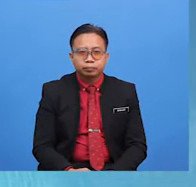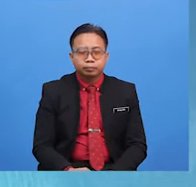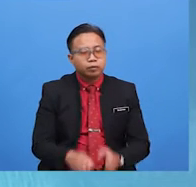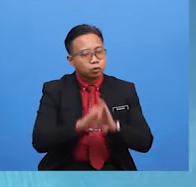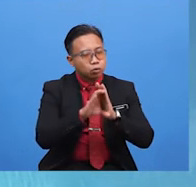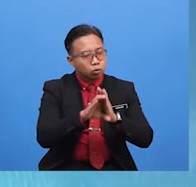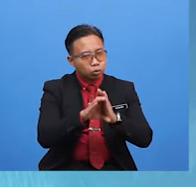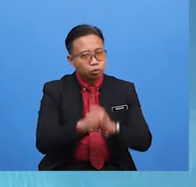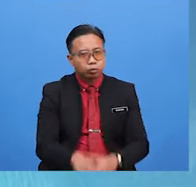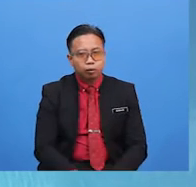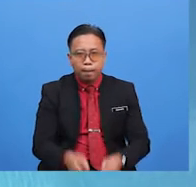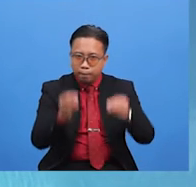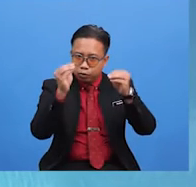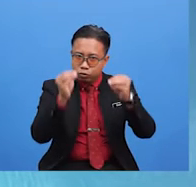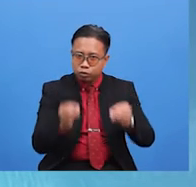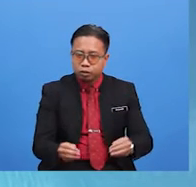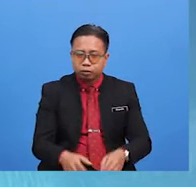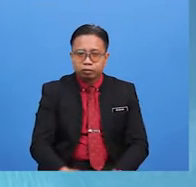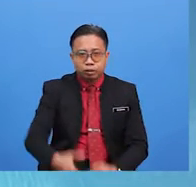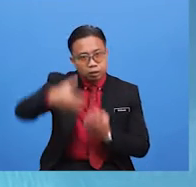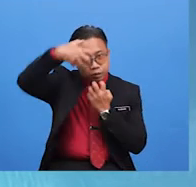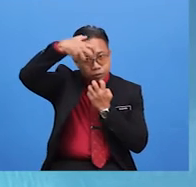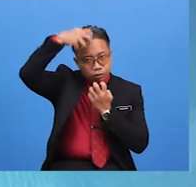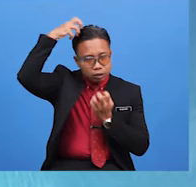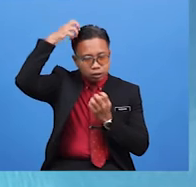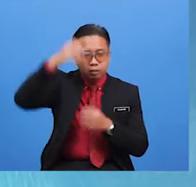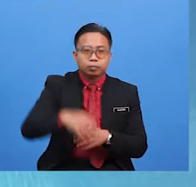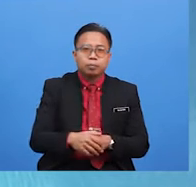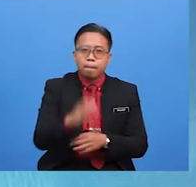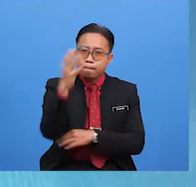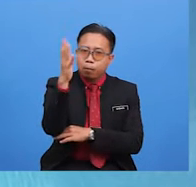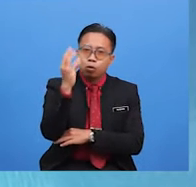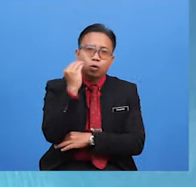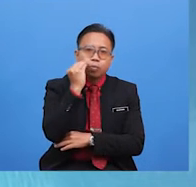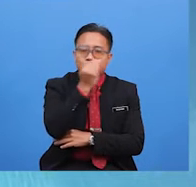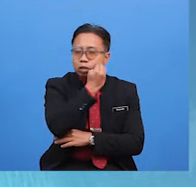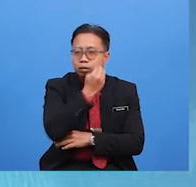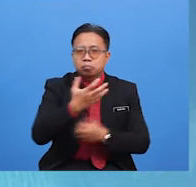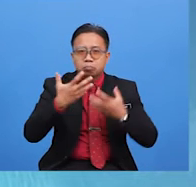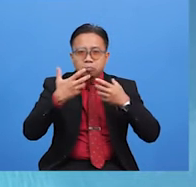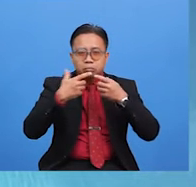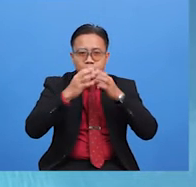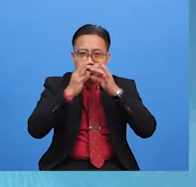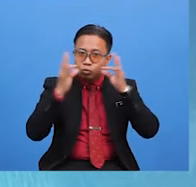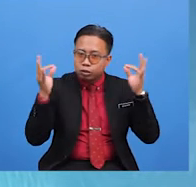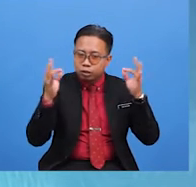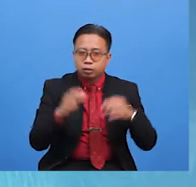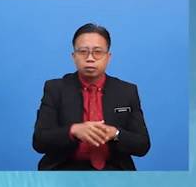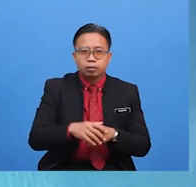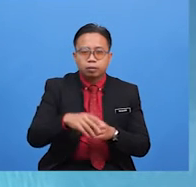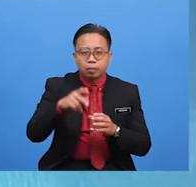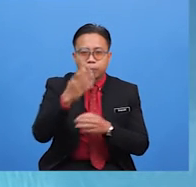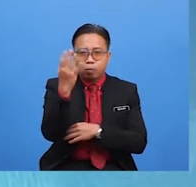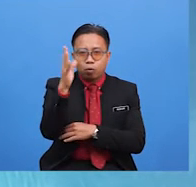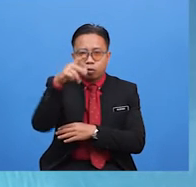contoh jirin adalah manusia, singa, pokok bunga, kucing dan pokok